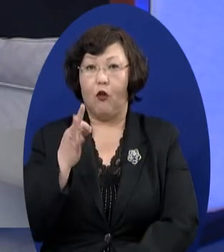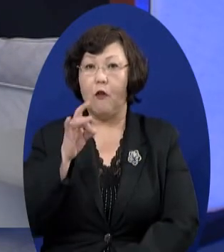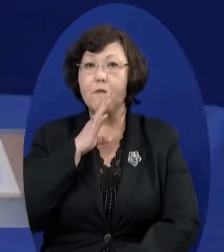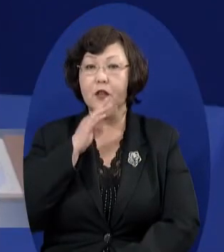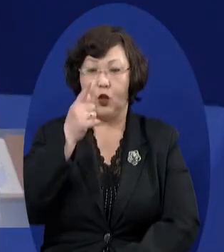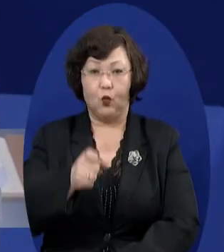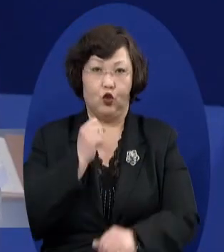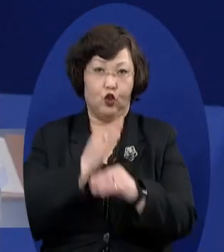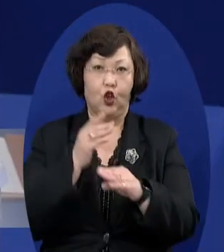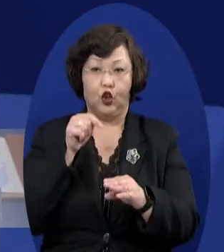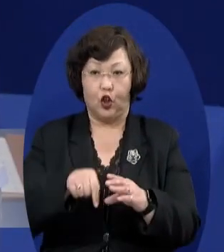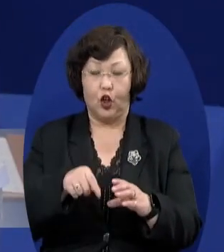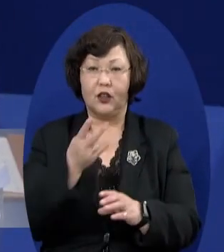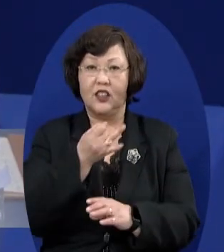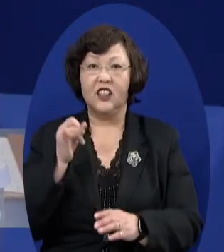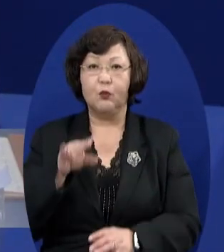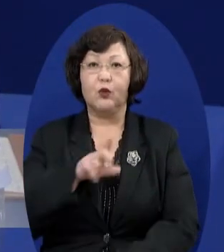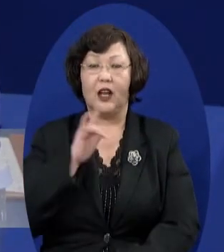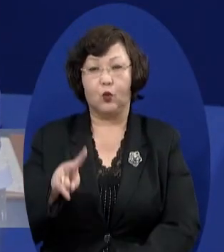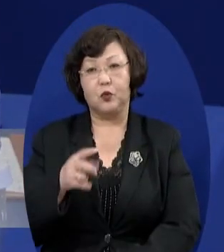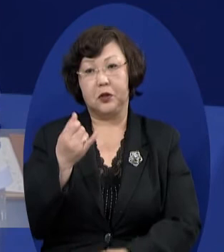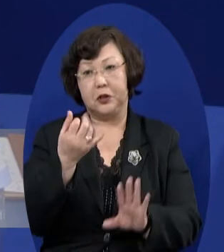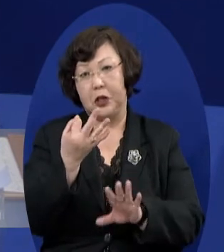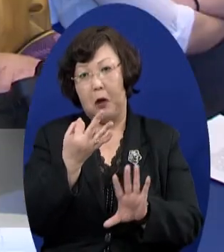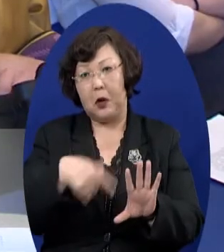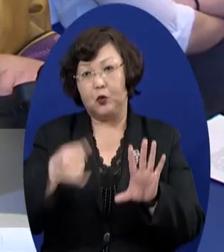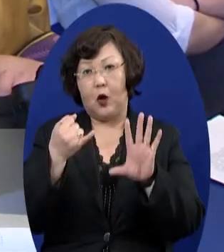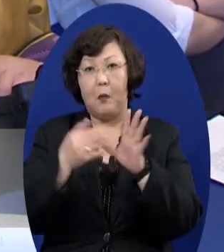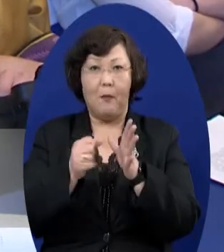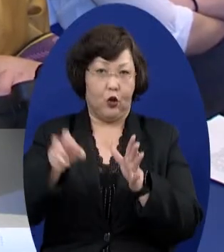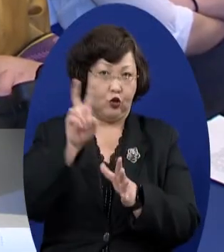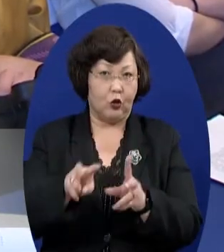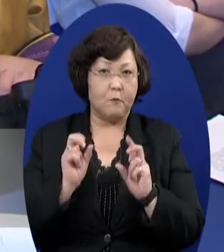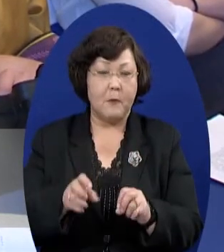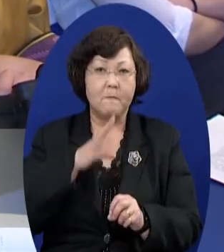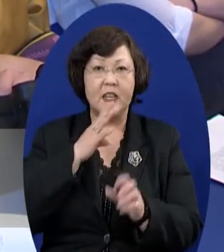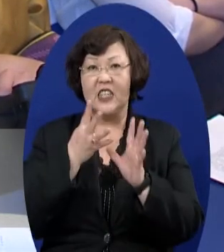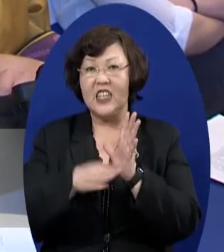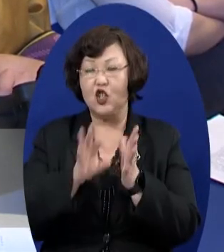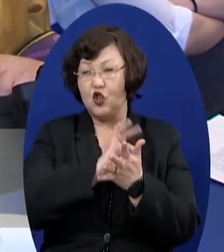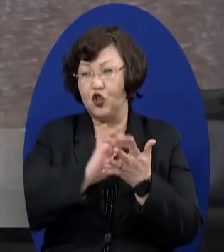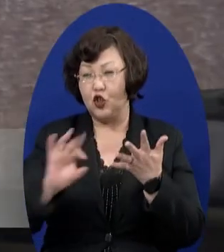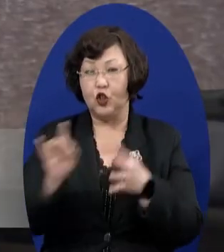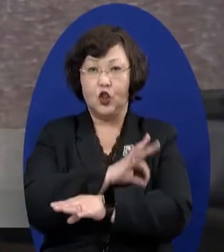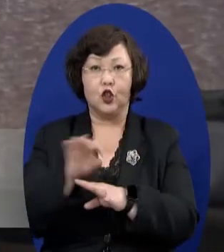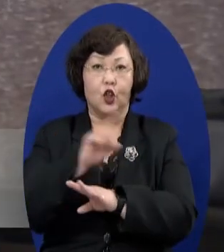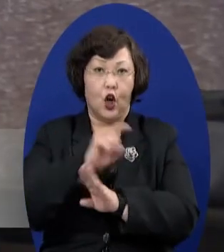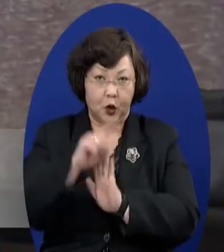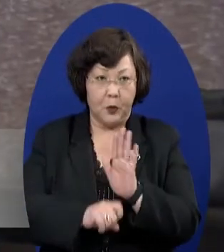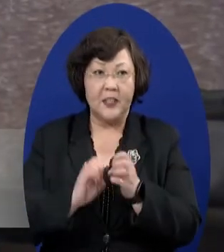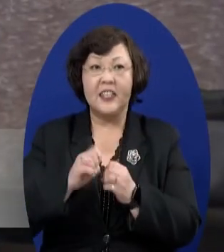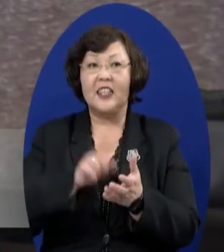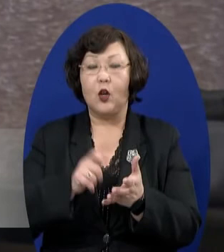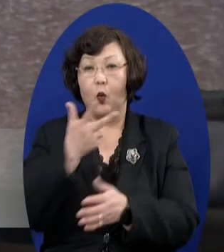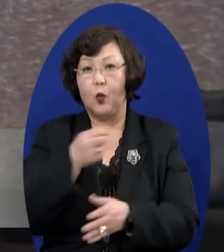нийт бүтээгдэхүүн ойролцоогоор 8-аас 6 мянган амрикт доллар болно. Нийтдээ 90 гаруй төсөл хөтөлбөр хэрэгжих шаардлагатай учраас 300 мянган